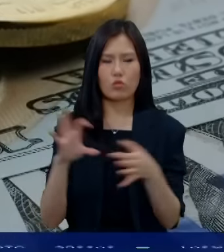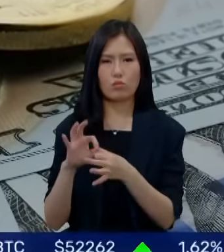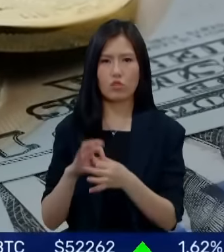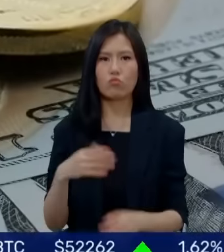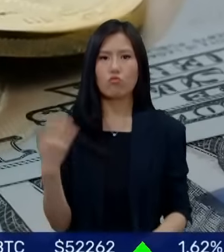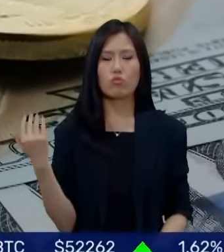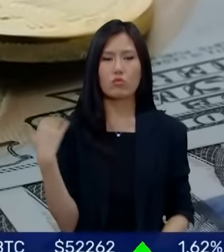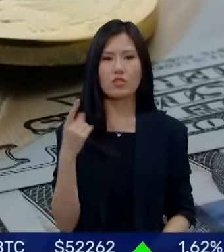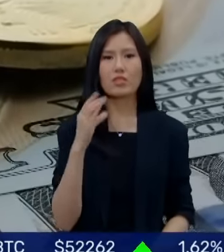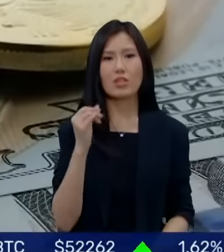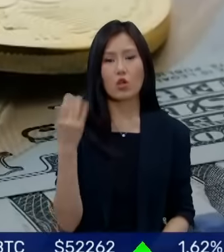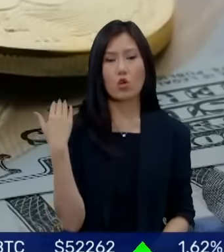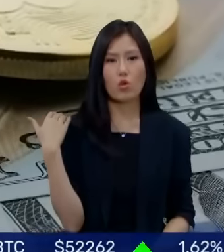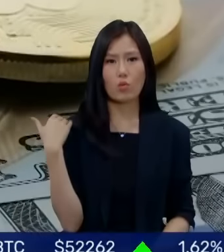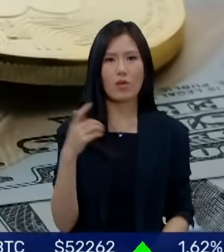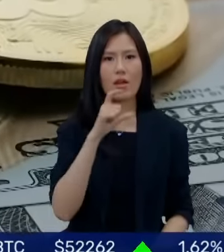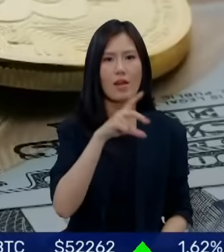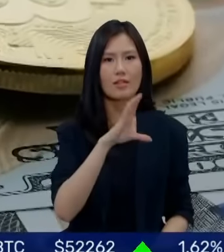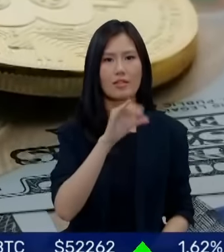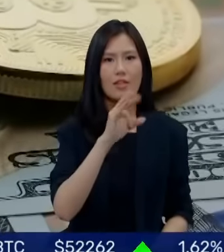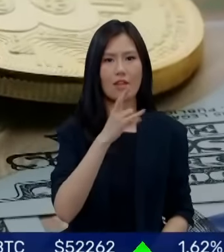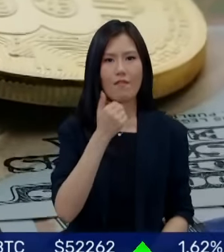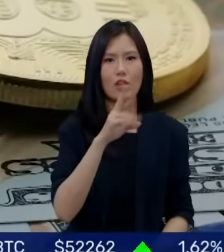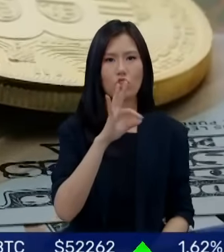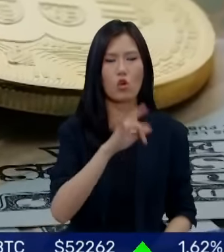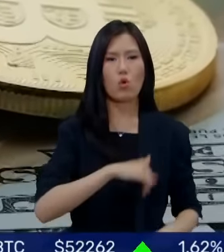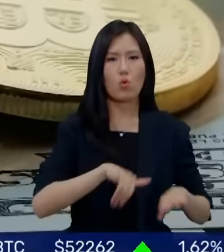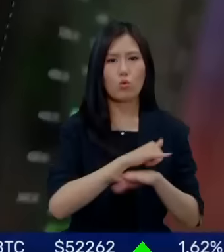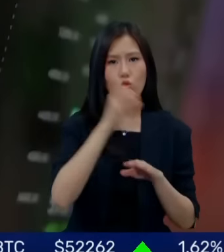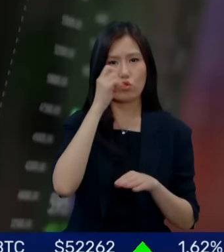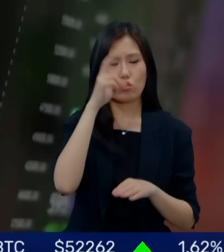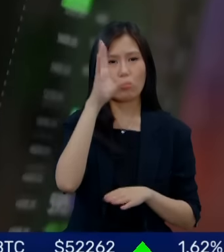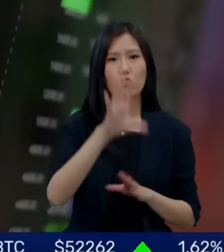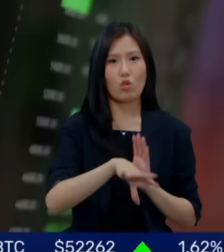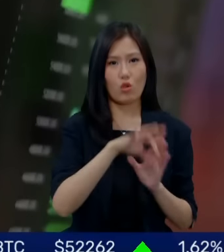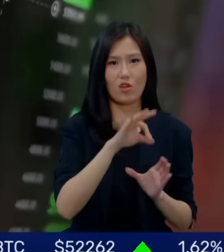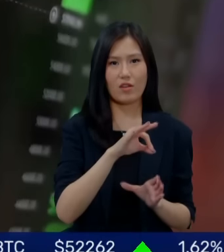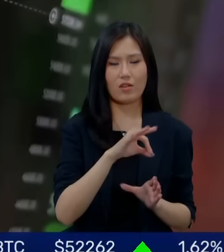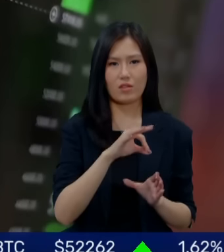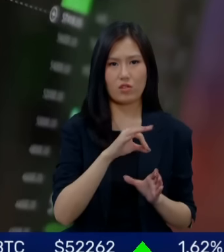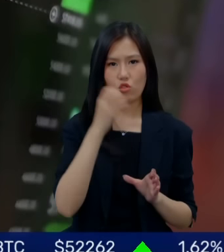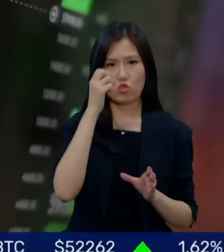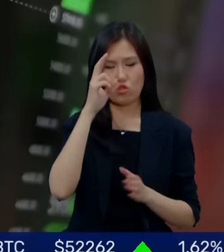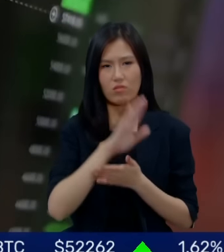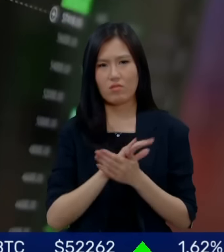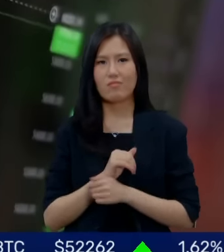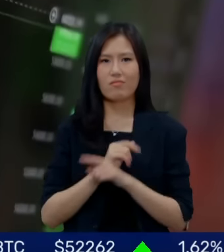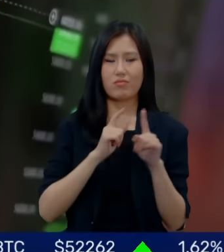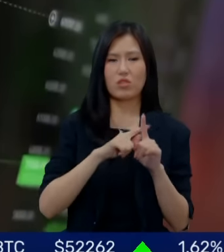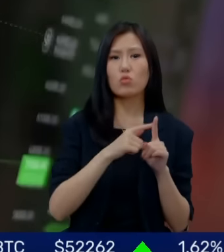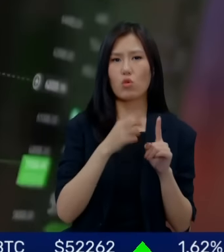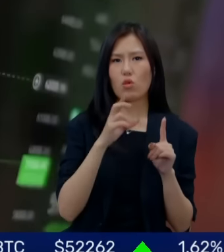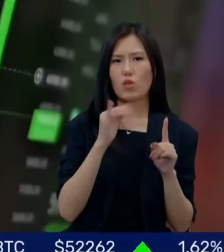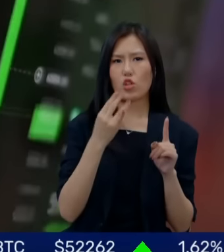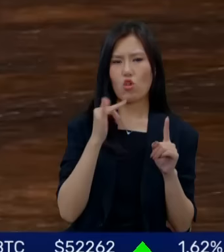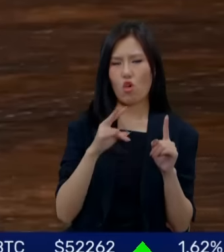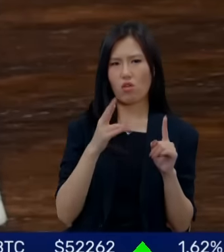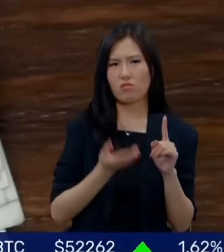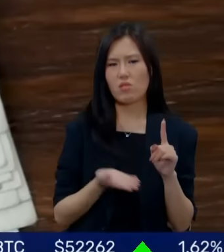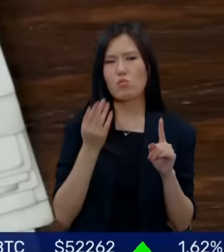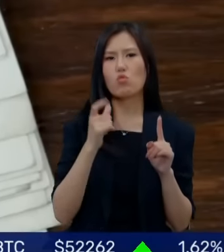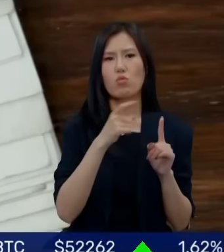буюу сарын өмнө El Salvador улсын ерөнхийлөгчийн сонгуул болж биткойны дэмжигч ерөнхийлөгч одоо дахин сонгогдсон байгаа. Тэрээр